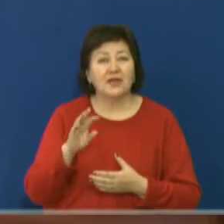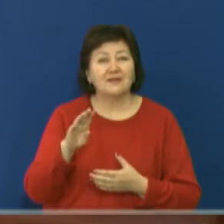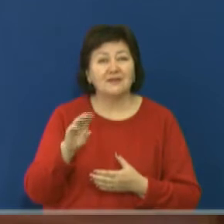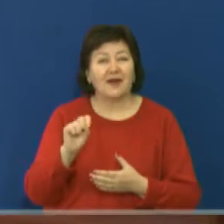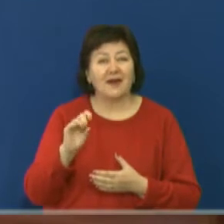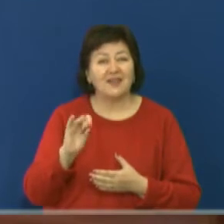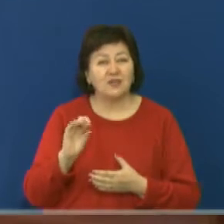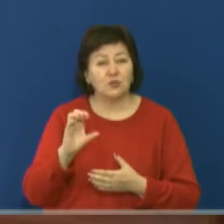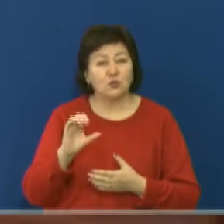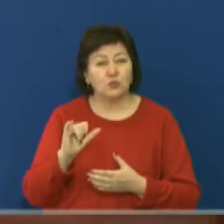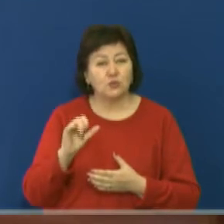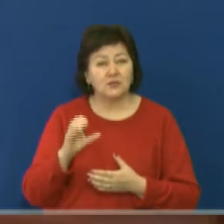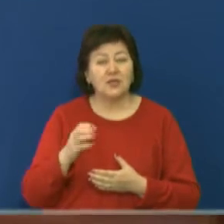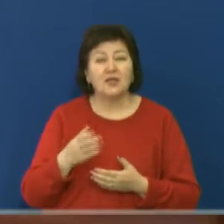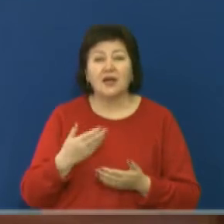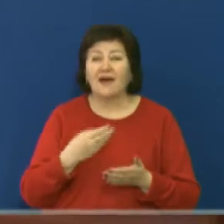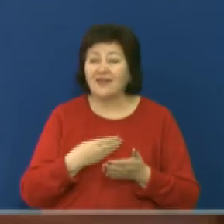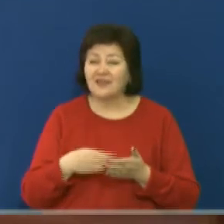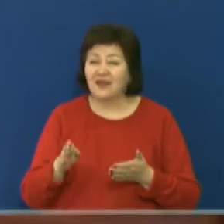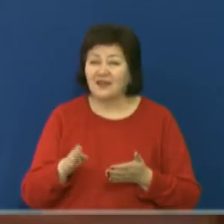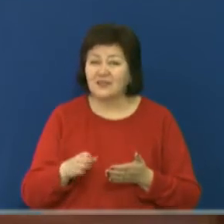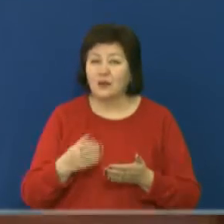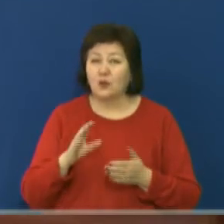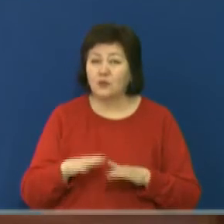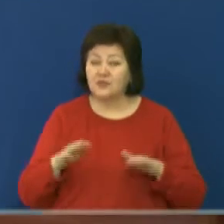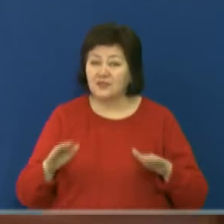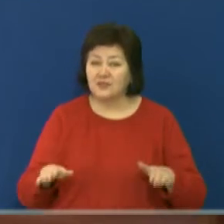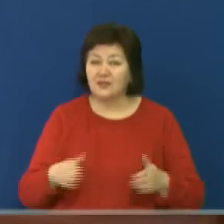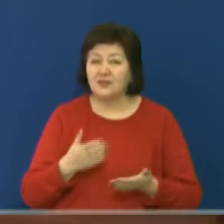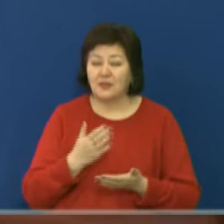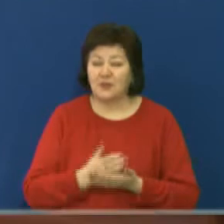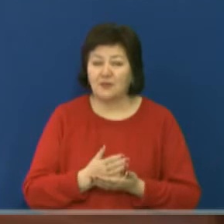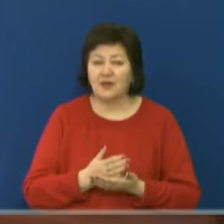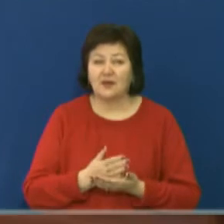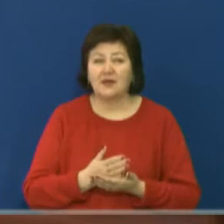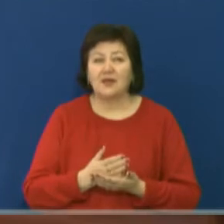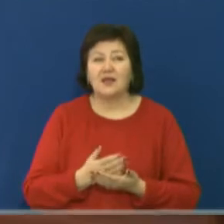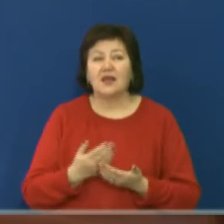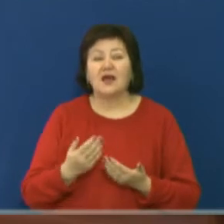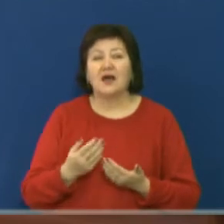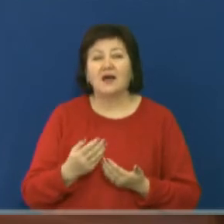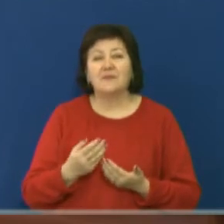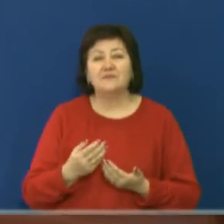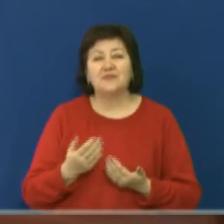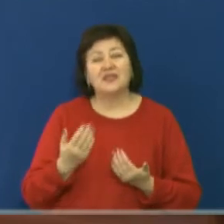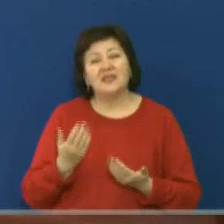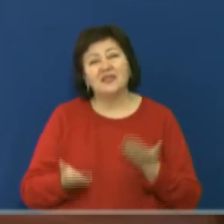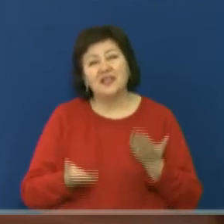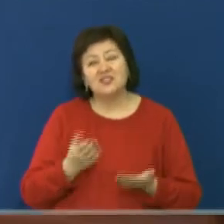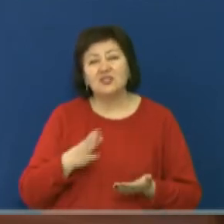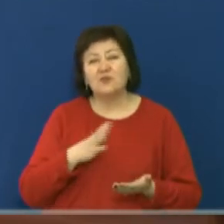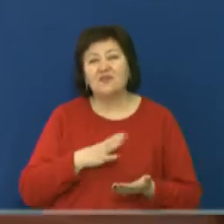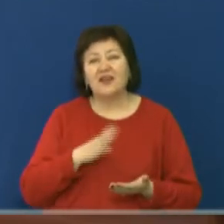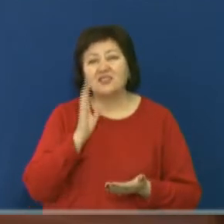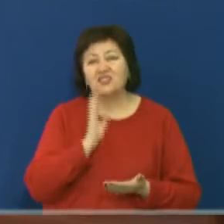куәландырылған баласынан бас тарту. Екіншісі ол жүкті болған әйел шетел азаматымен некеге тұрады да,